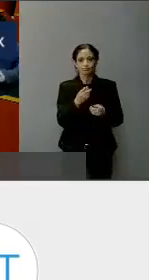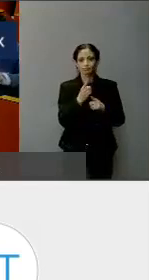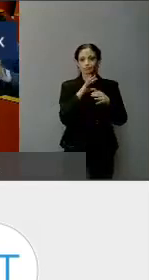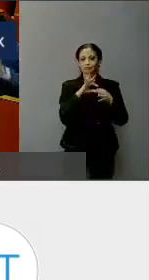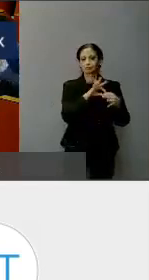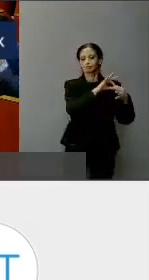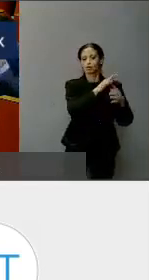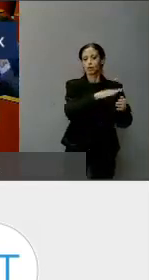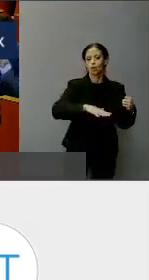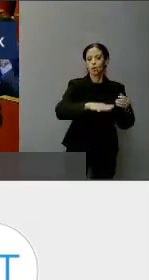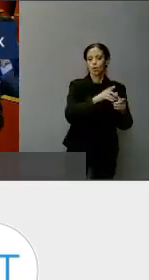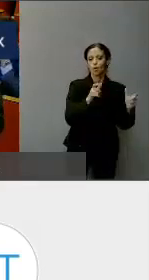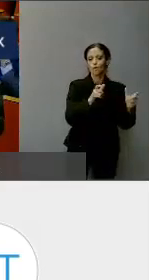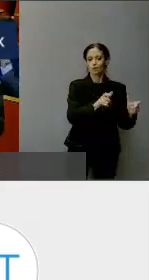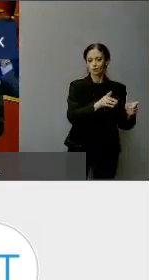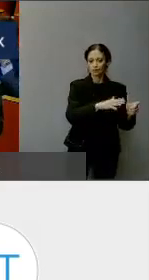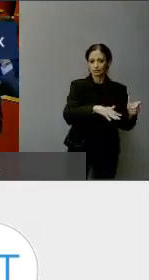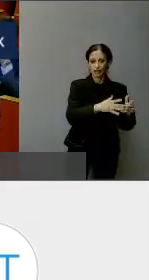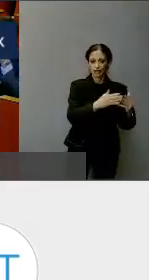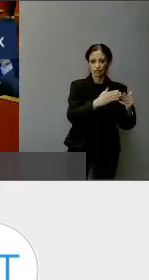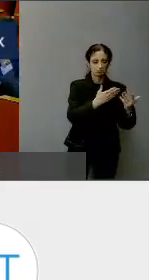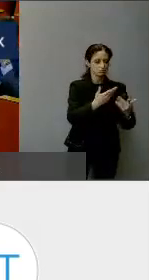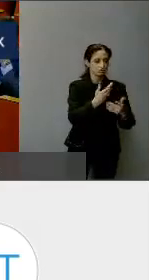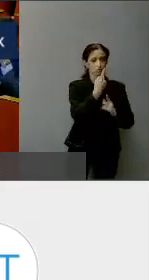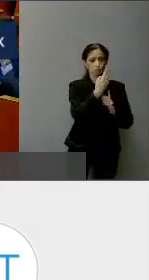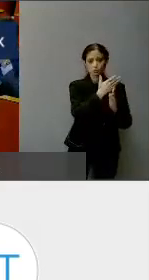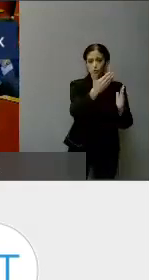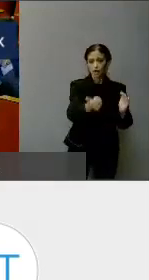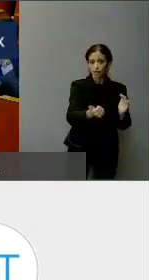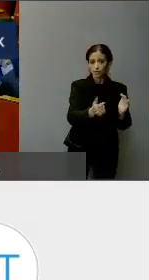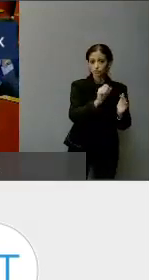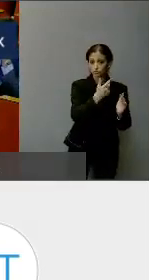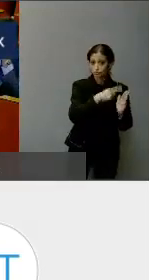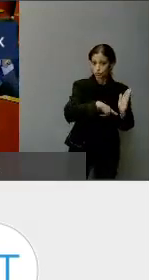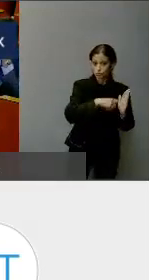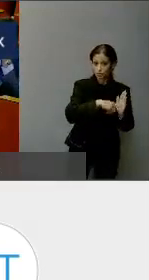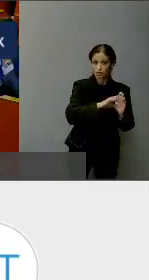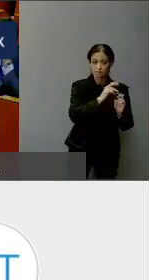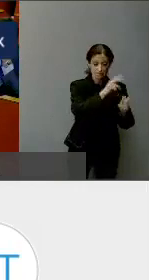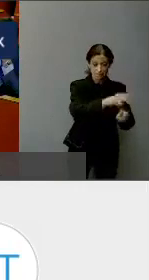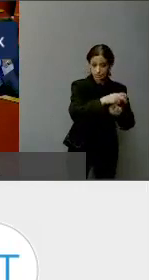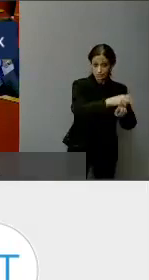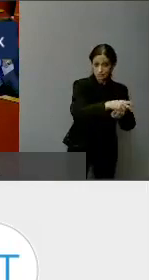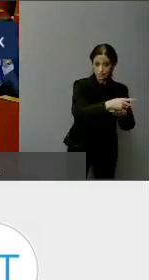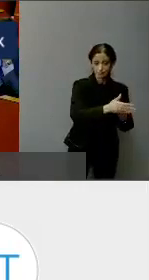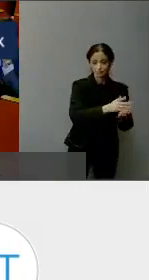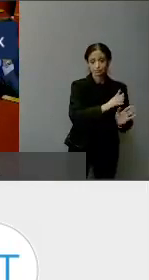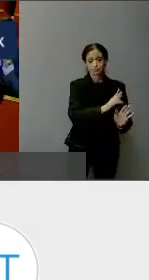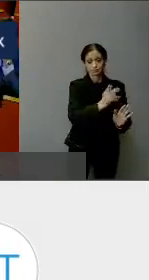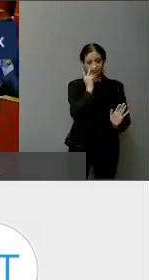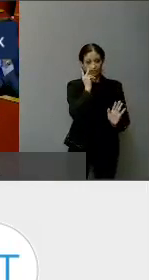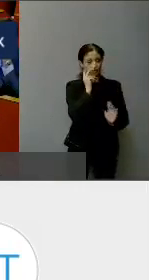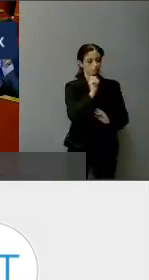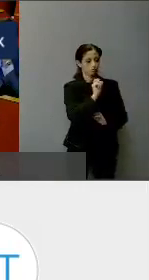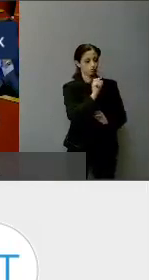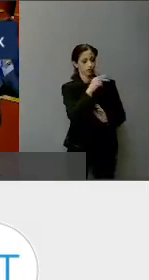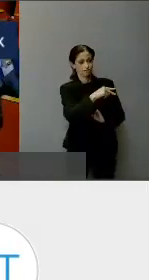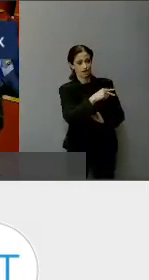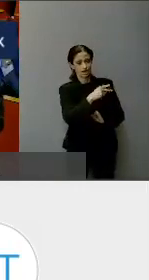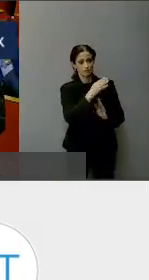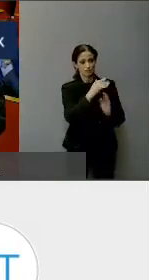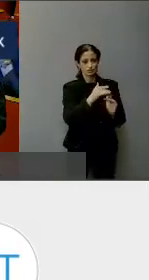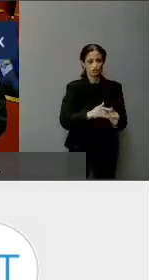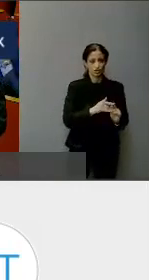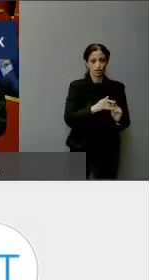saranno di tutto l'anno per 12 mesi a zappare poi vedremo se a novembre dicembre ci saranno i cittadini seduti da